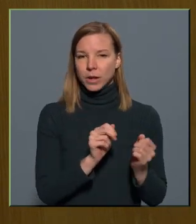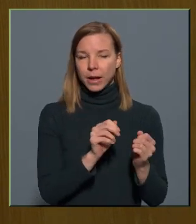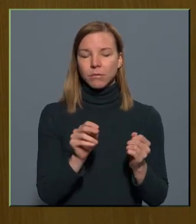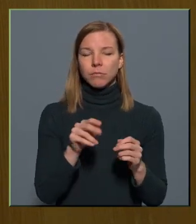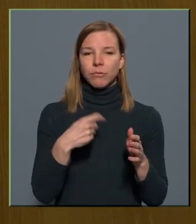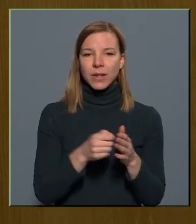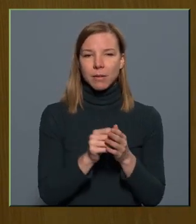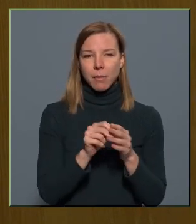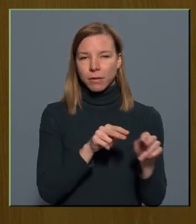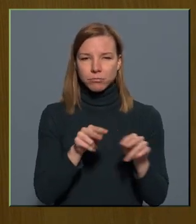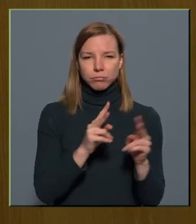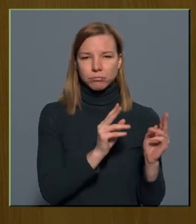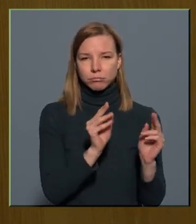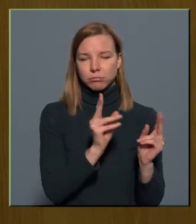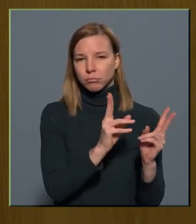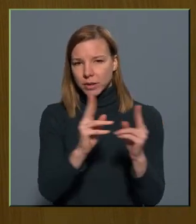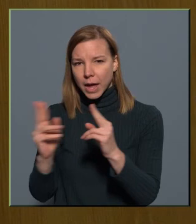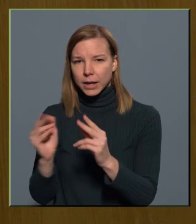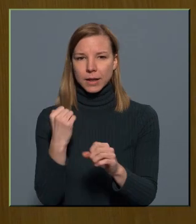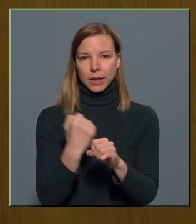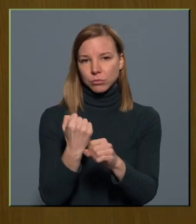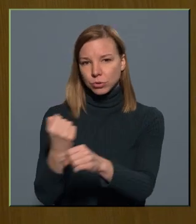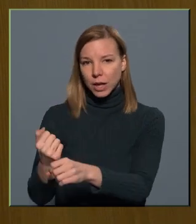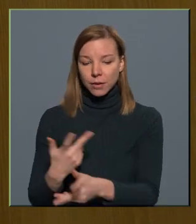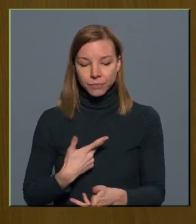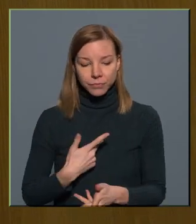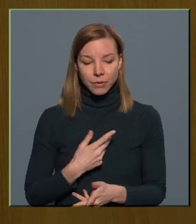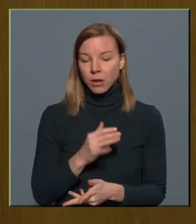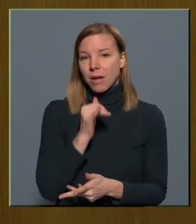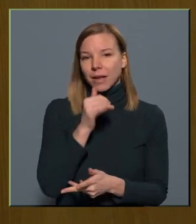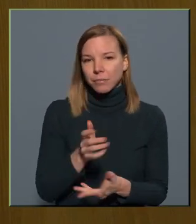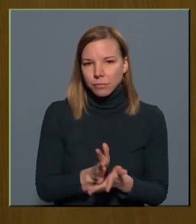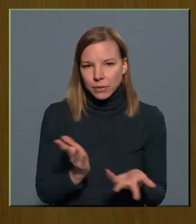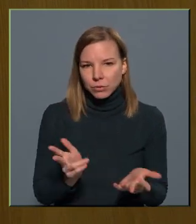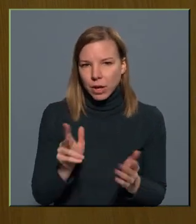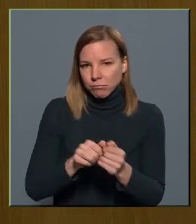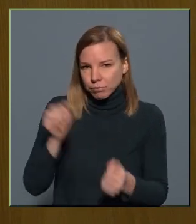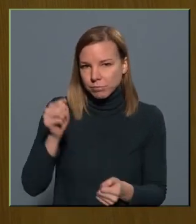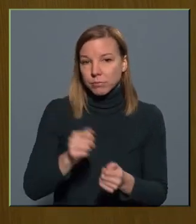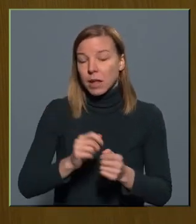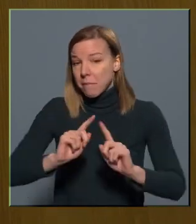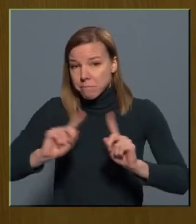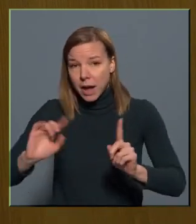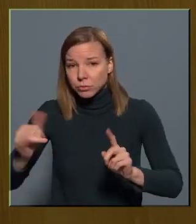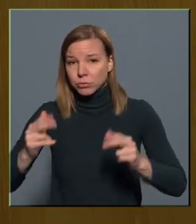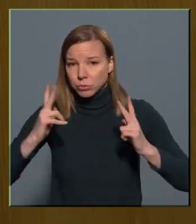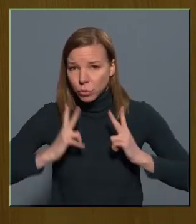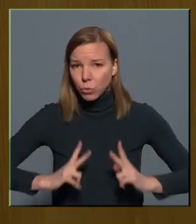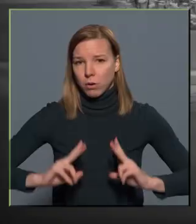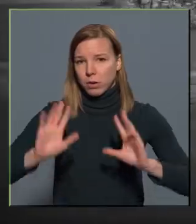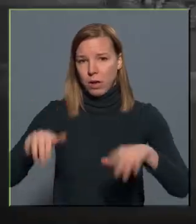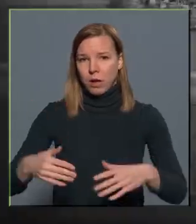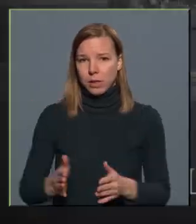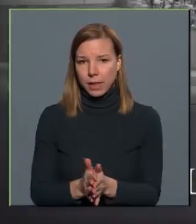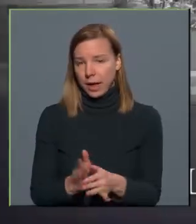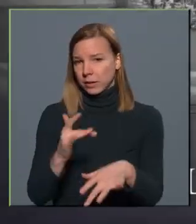de hogyha ha nekem erre nincsen semmifajta jogosítványom, akkor másnak is nyugodt minden további nélkül lehetne ezt